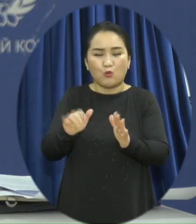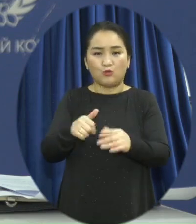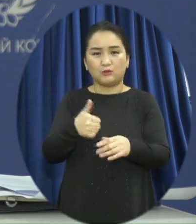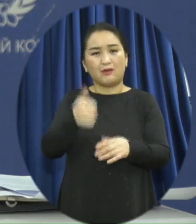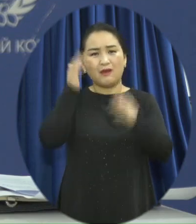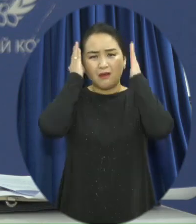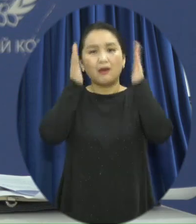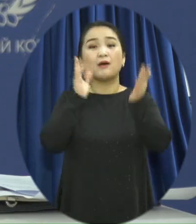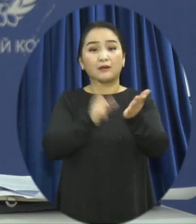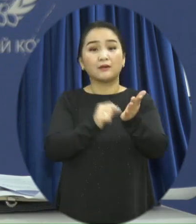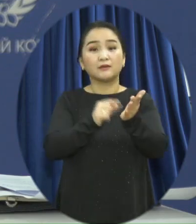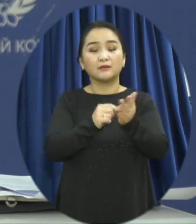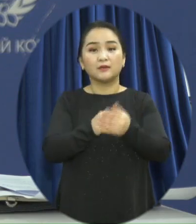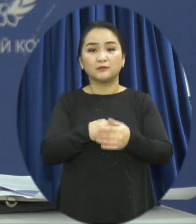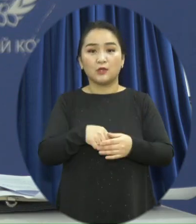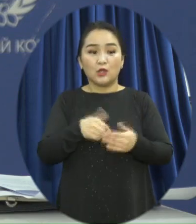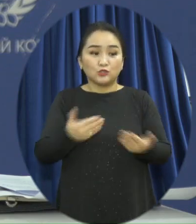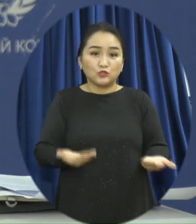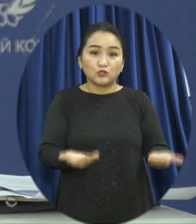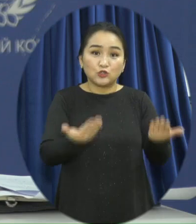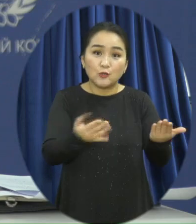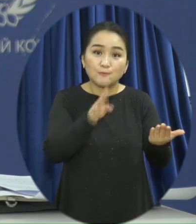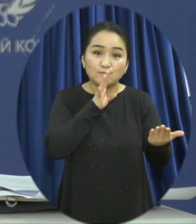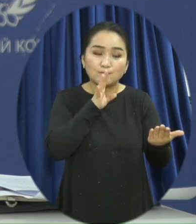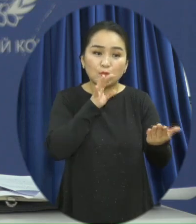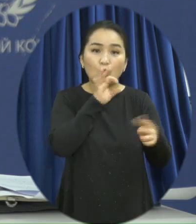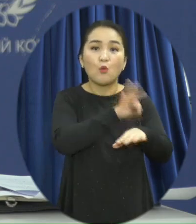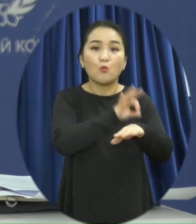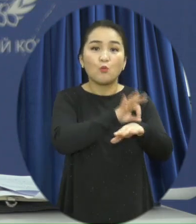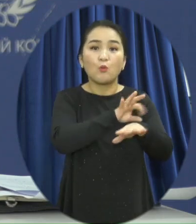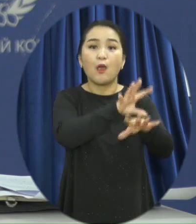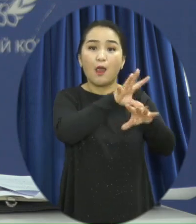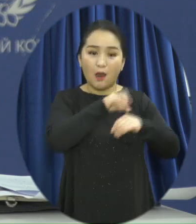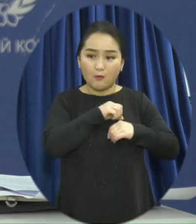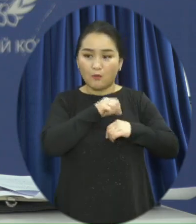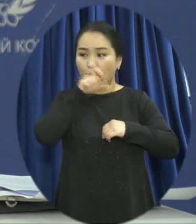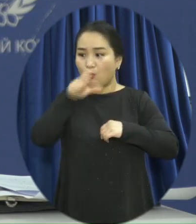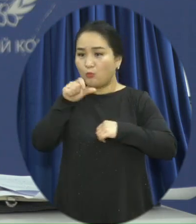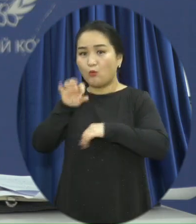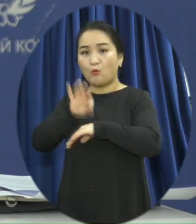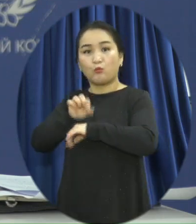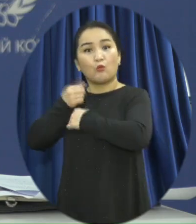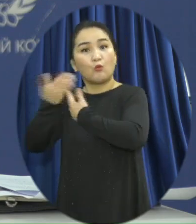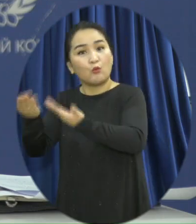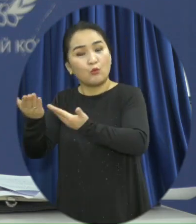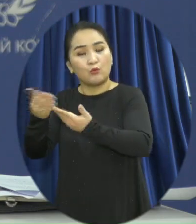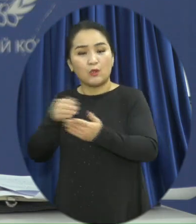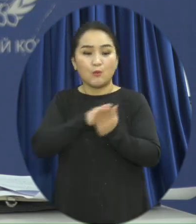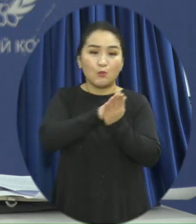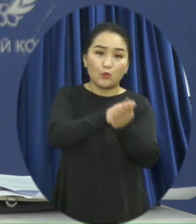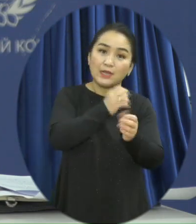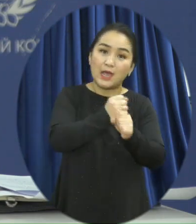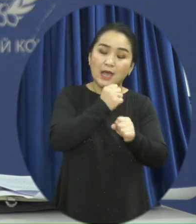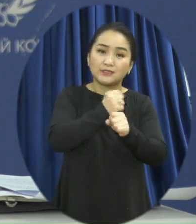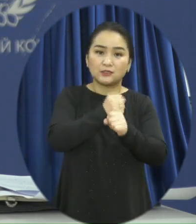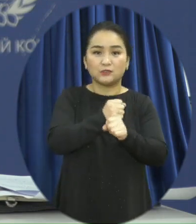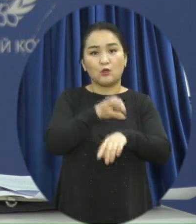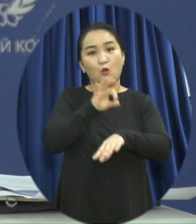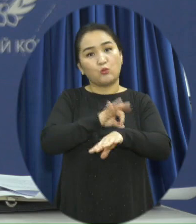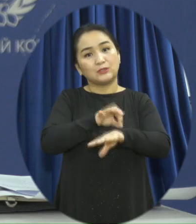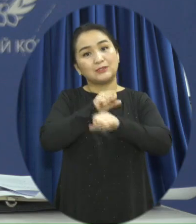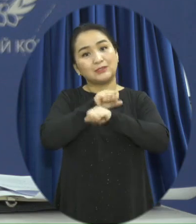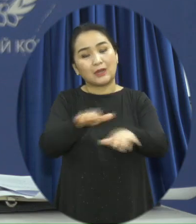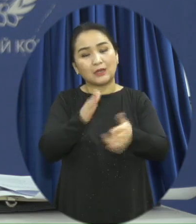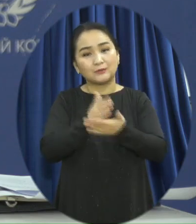гарч шít. Залхахаар очисон хүн нь өвдөж байна. Буйны ажилд хамт оролцсон хүн өвдөж байна. Тэгэхээр энэ тал дээр ард иргэд маань онцгой анхаарч